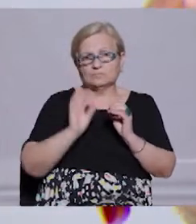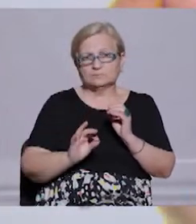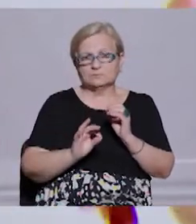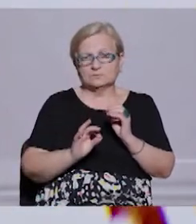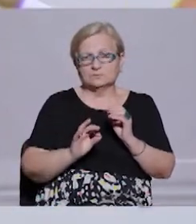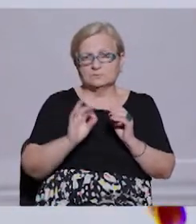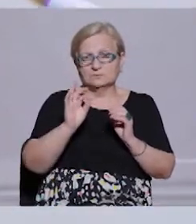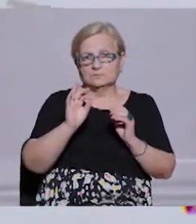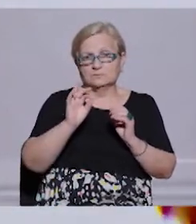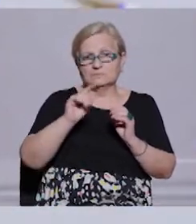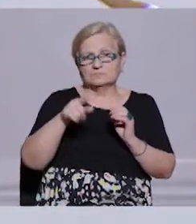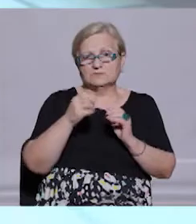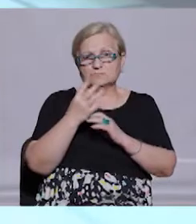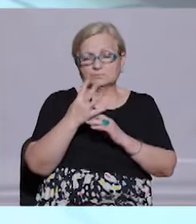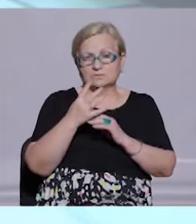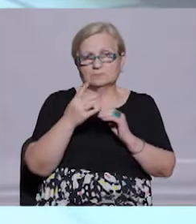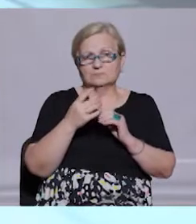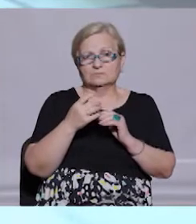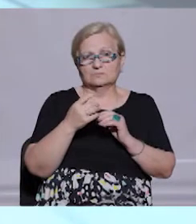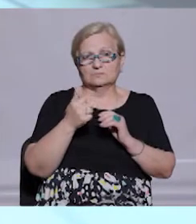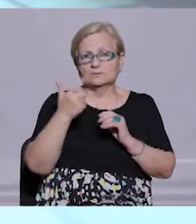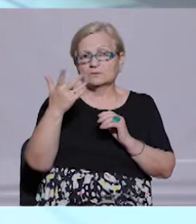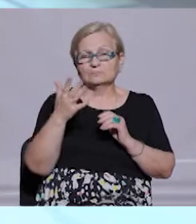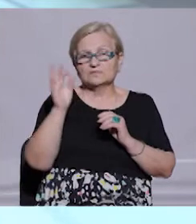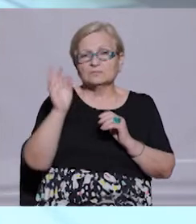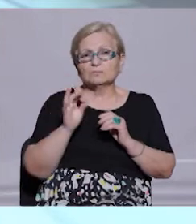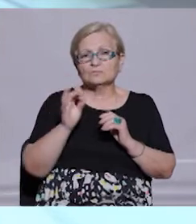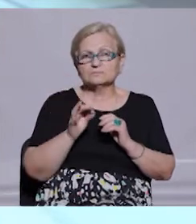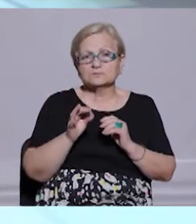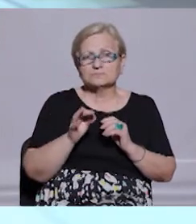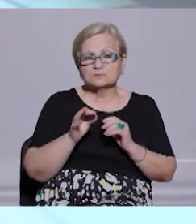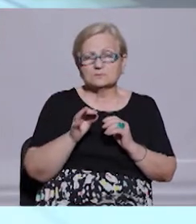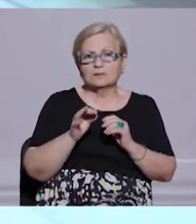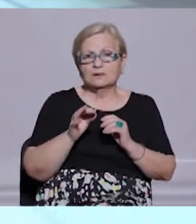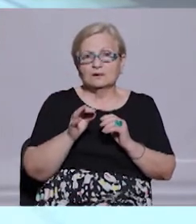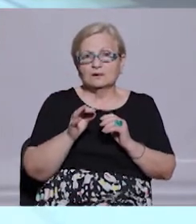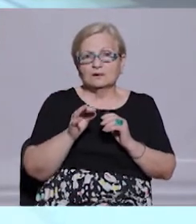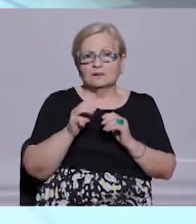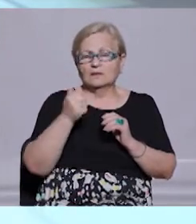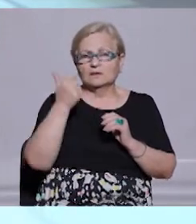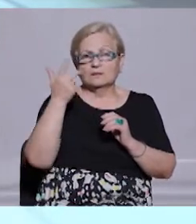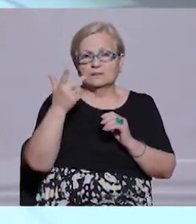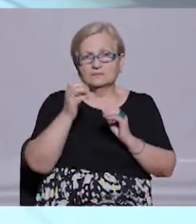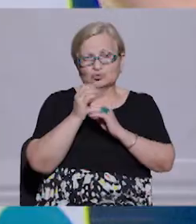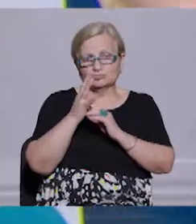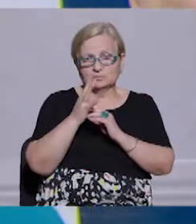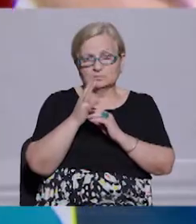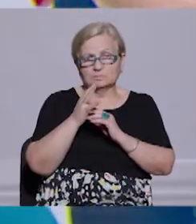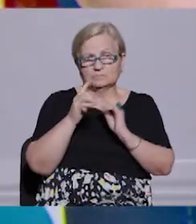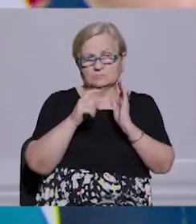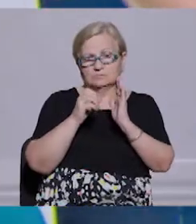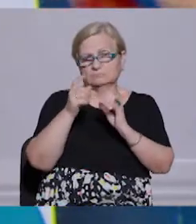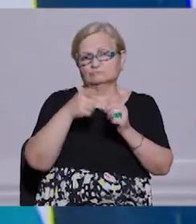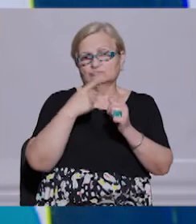მაგალითად 0.14 რამდენი პროცენტია? 14 მიასედი. რამდენი?